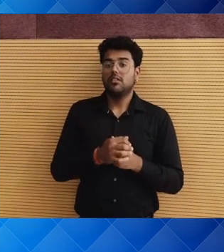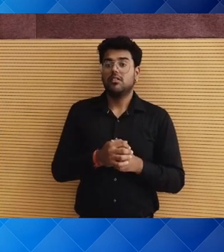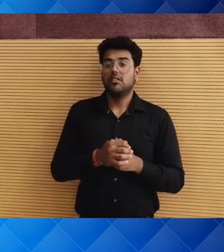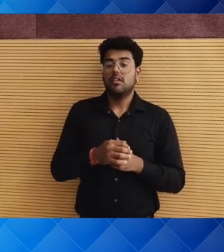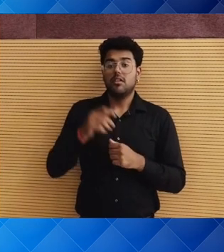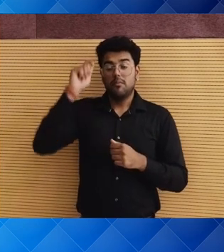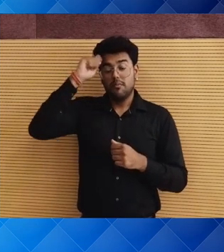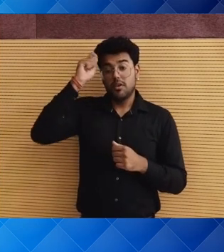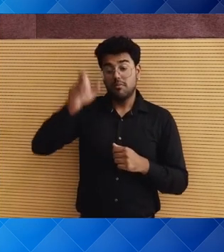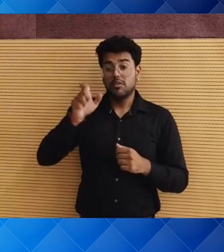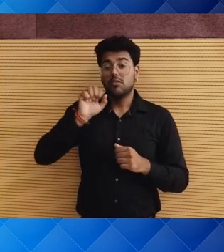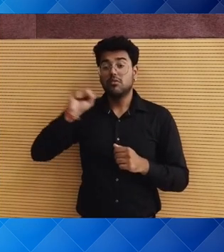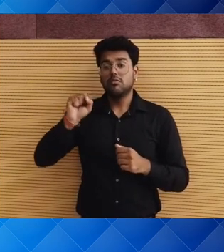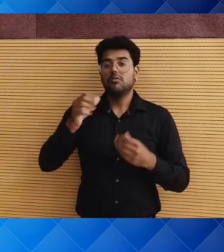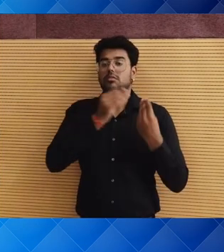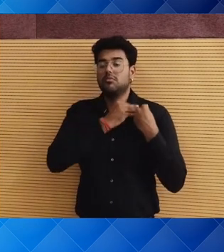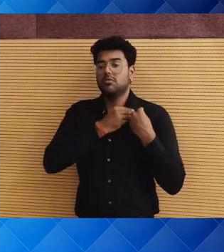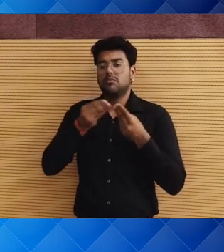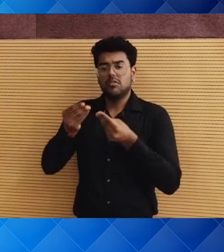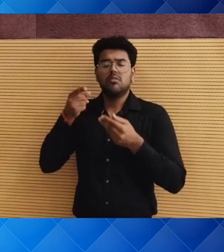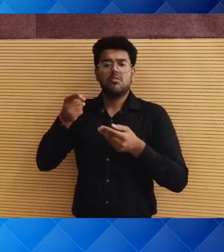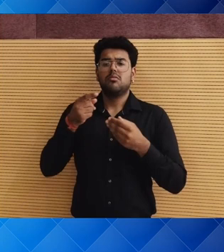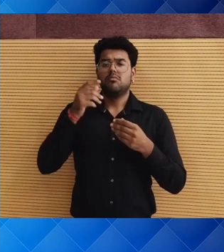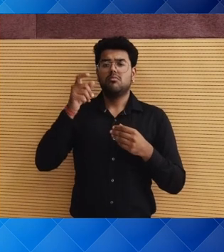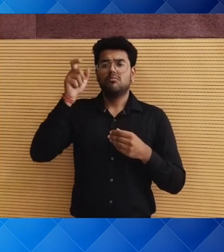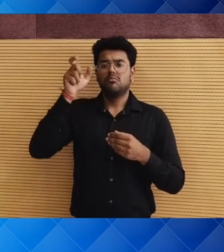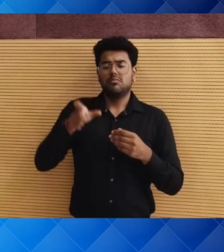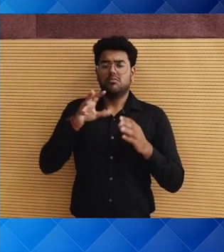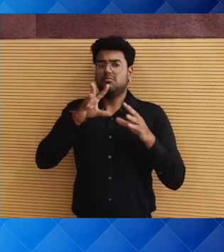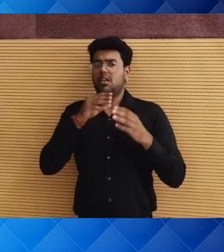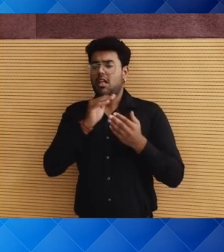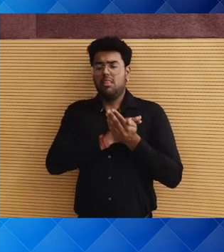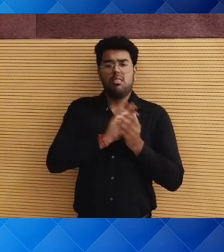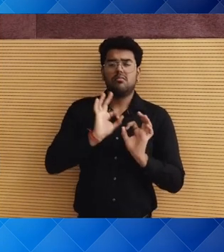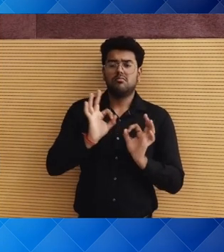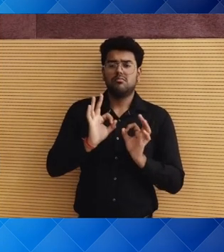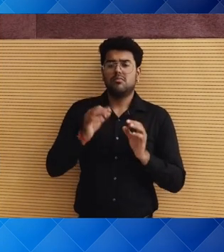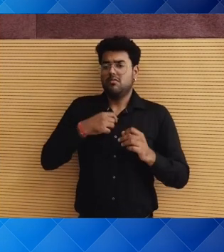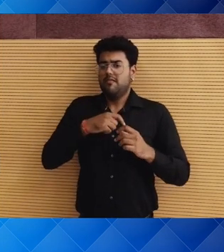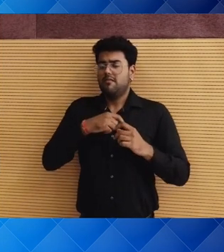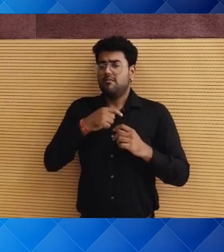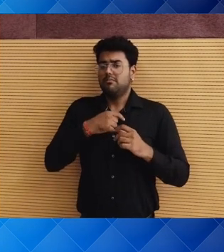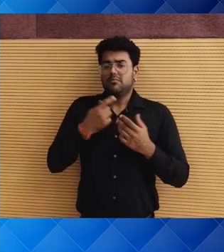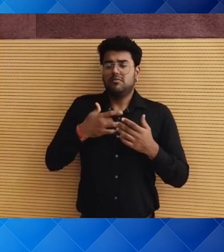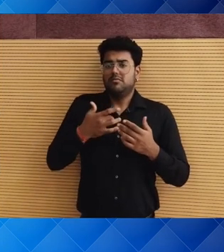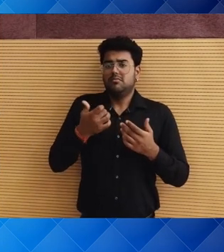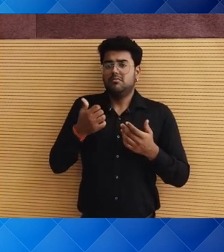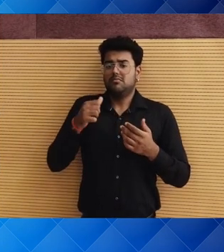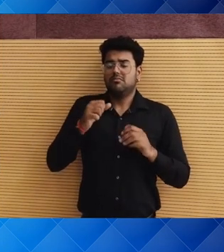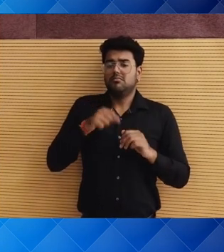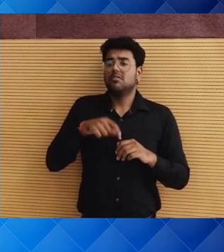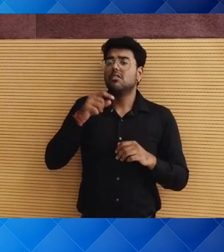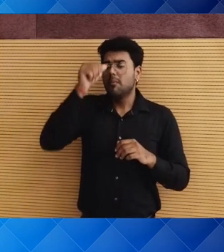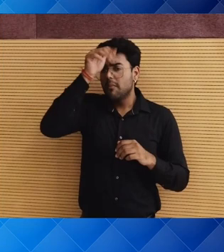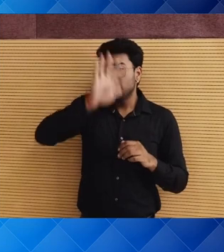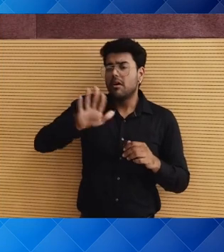को जिम्मेवारी दिया गया और मैकॉले जी ने कोई छुपाया नहीं था, कोई उसमें से उनकी मन में कोई ग्लानी नहीं थी कि भारत को